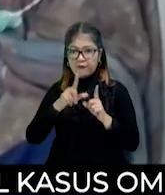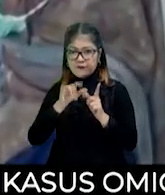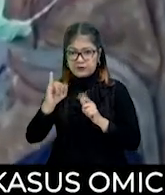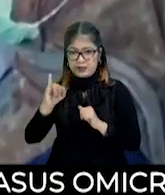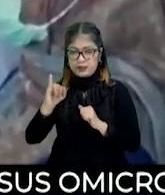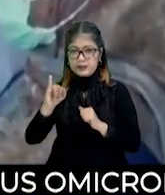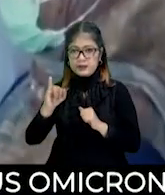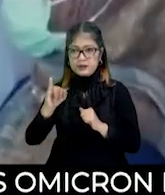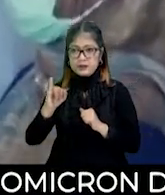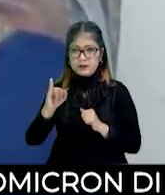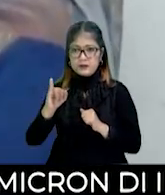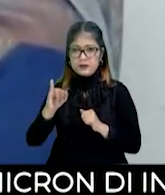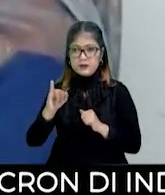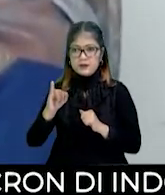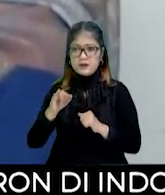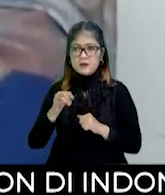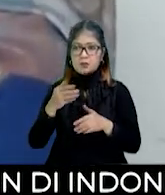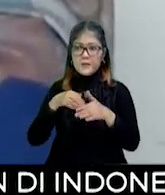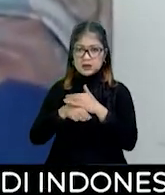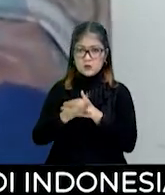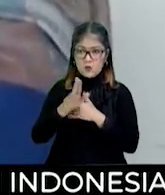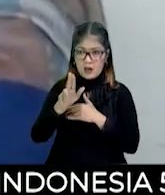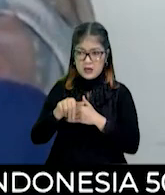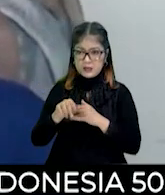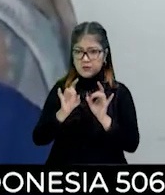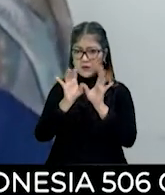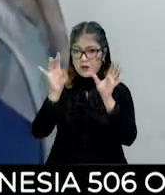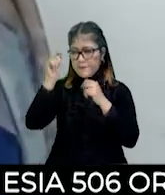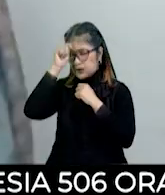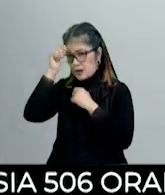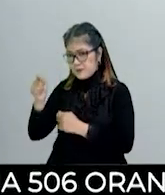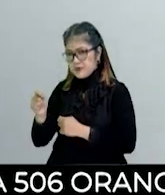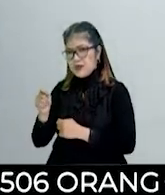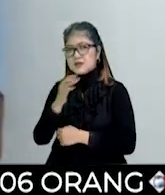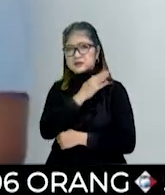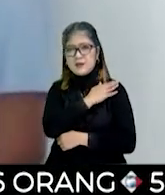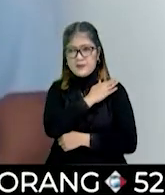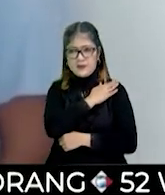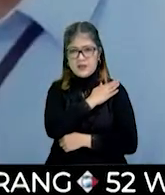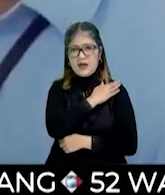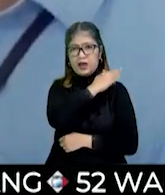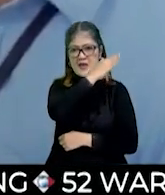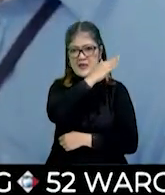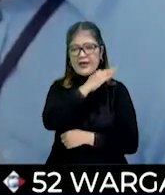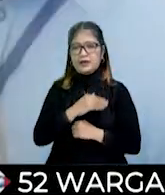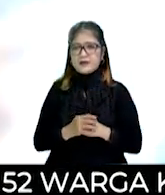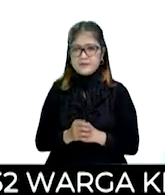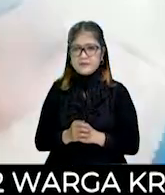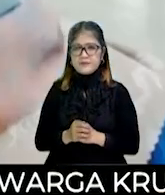Pihak Angkasa Pura Solusi Bandara Kuala Namu memberikan beragam apresiasi, termasuk promosi jabatan kepada Dewi.